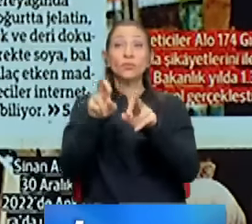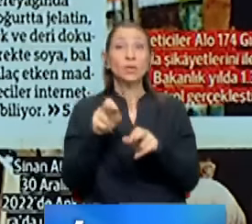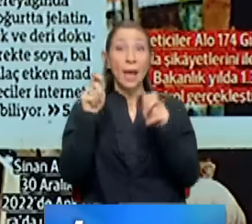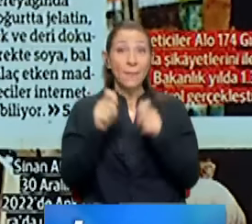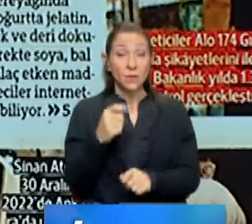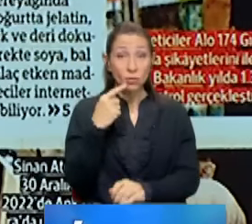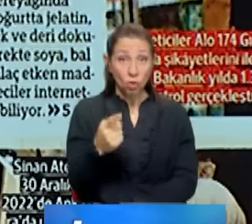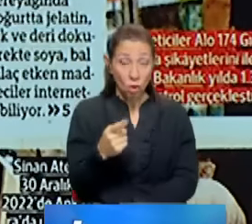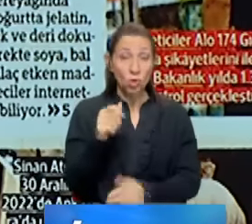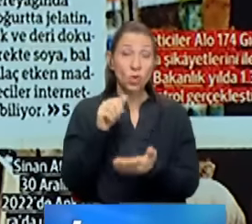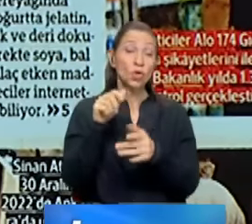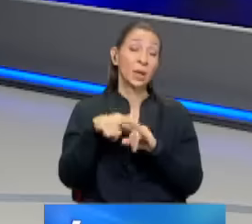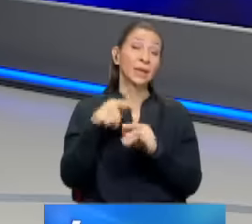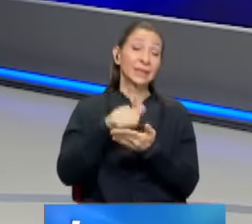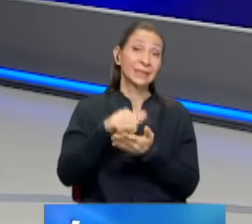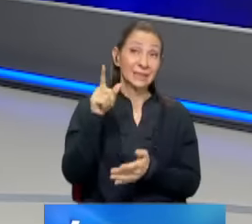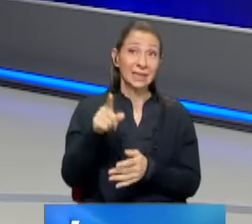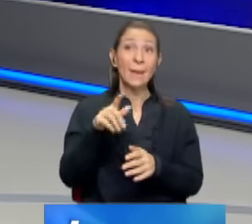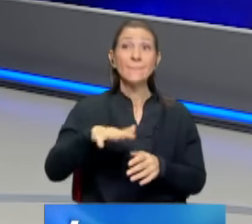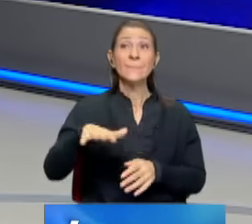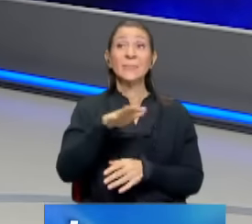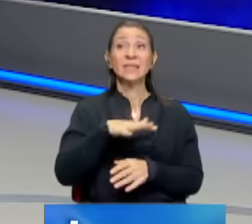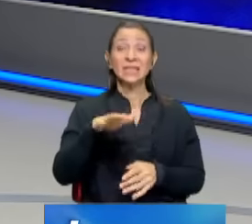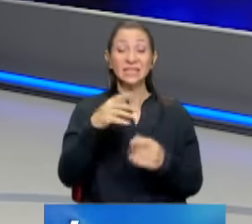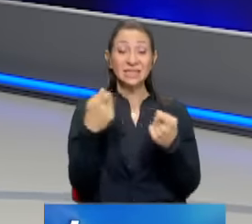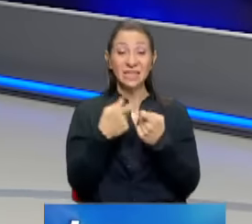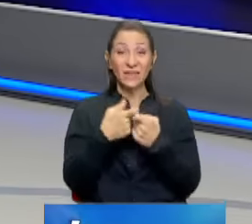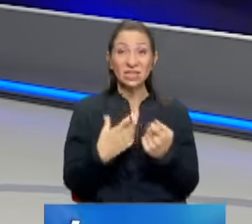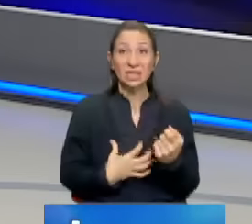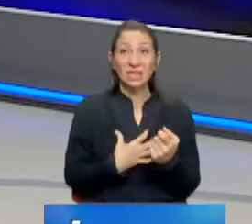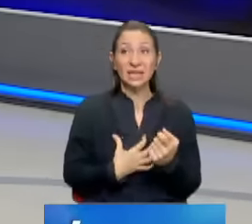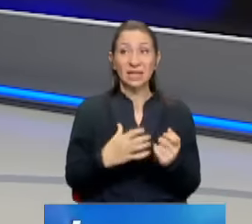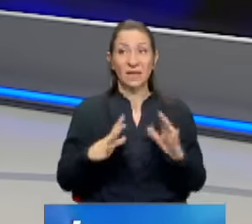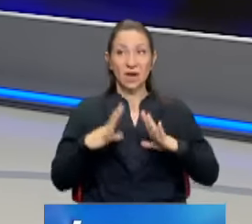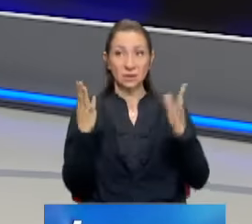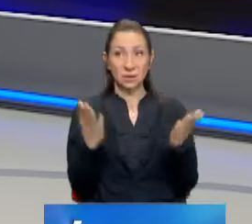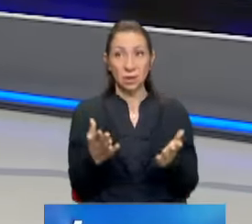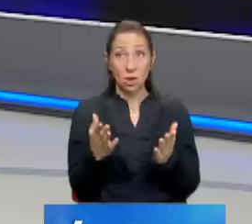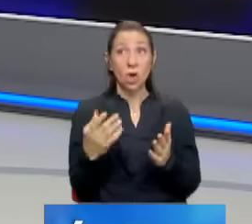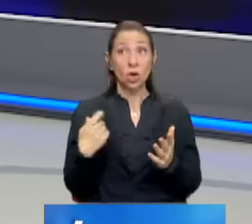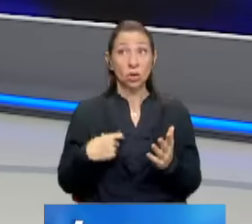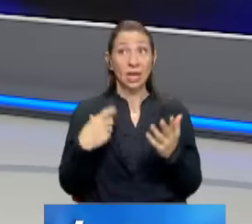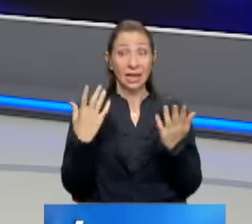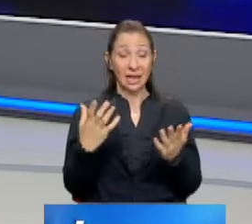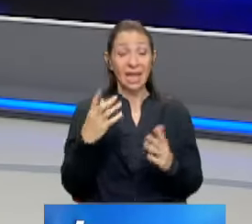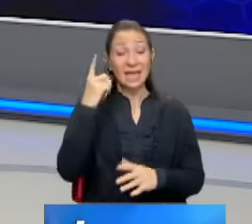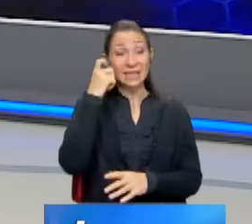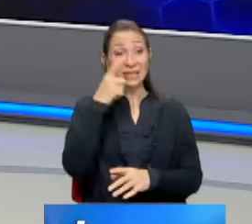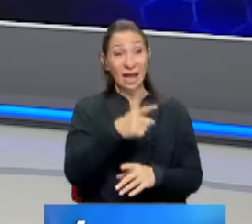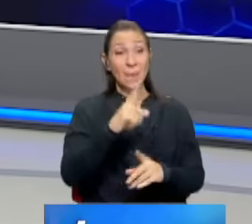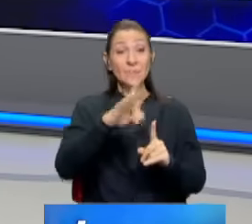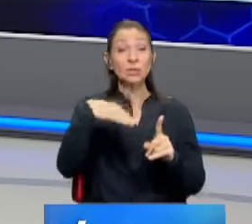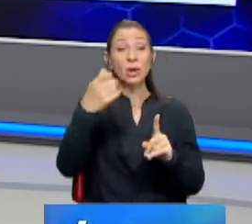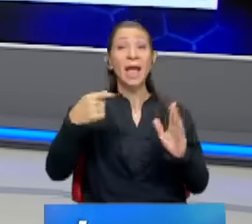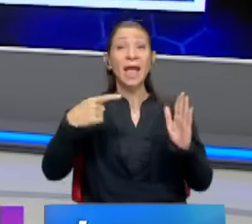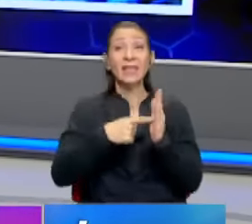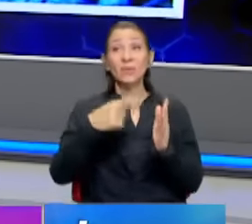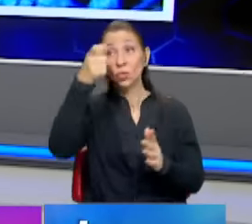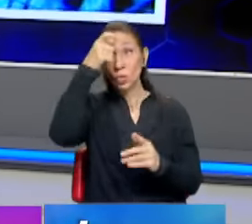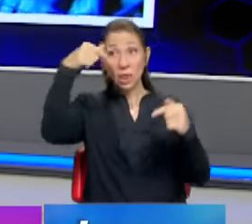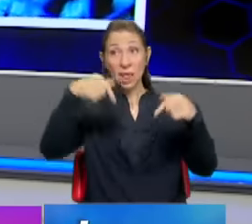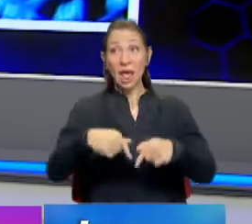diyor Hürriyet gazetesi. Piyasalarda da savaş tedirginliği vardı. Özellikle İsrail'in bir sonraki hedefi